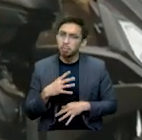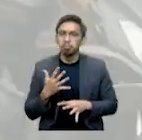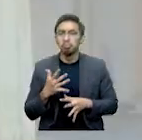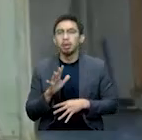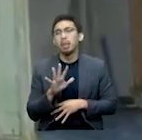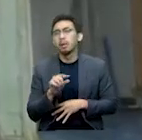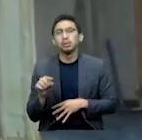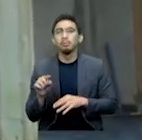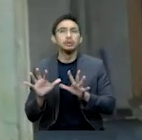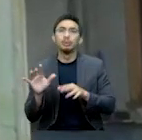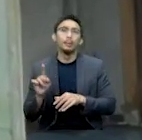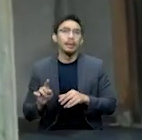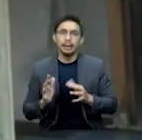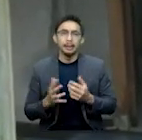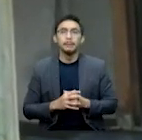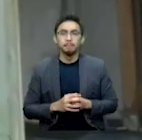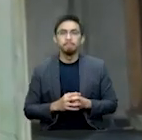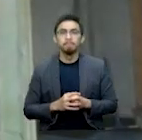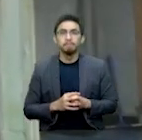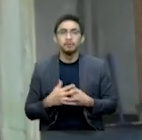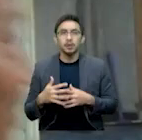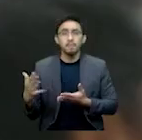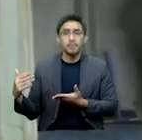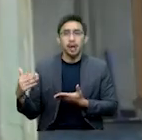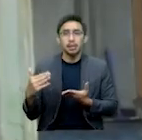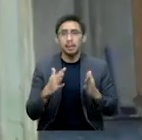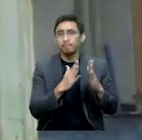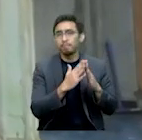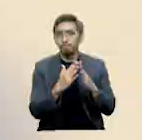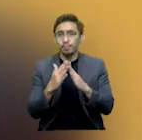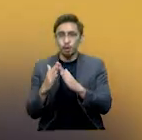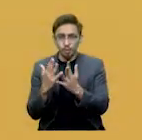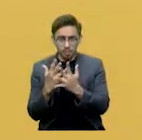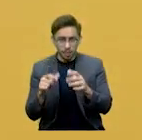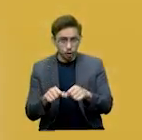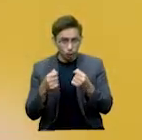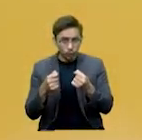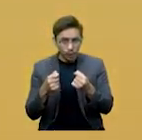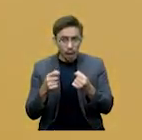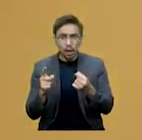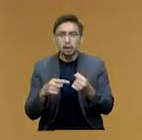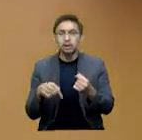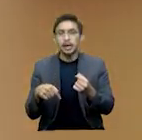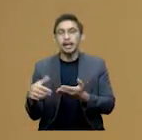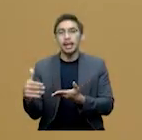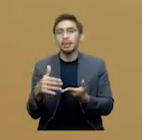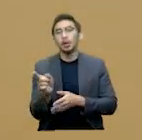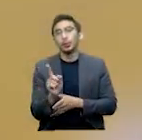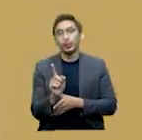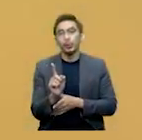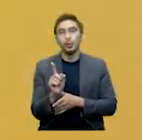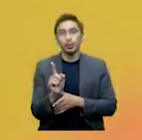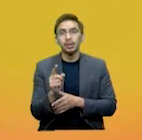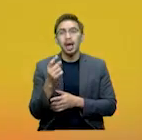5-10 menit. BPBD mencatat puluhan rumah warga rusak dan memutus aliran listrik. Angin puting beliung juga merusak puluhan rumah di kampung